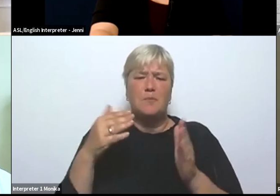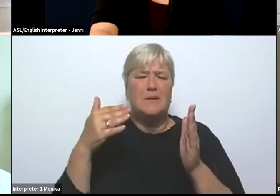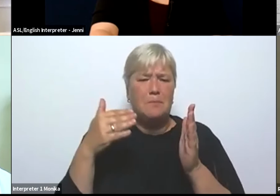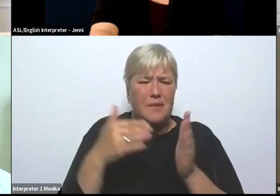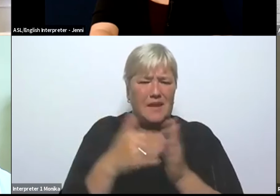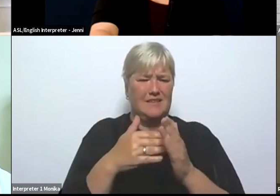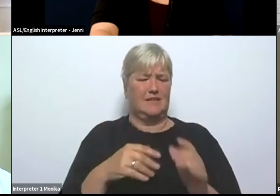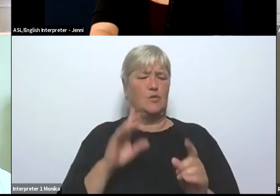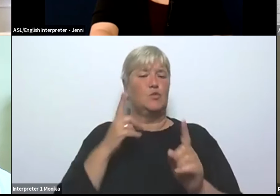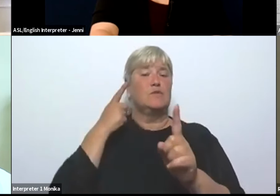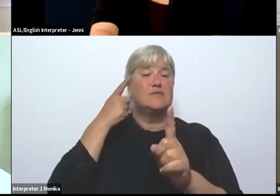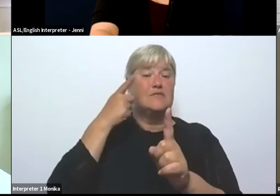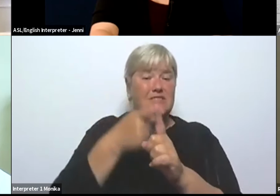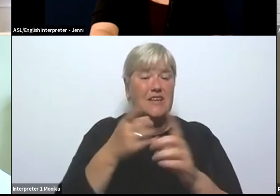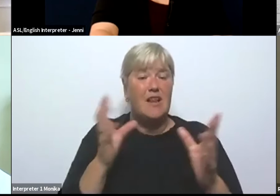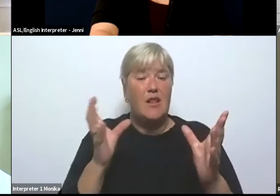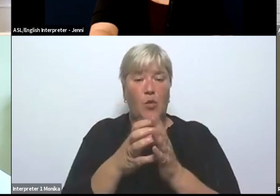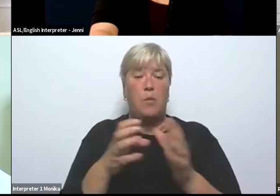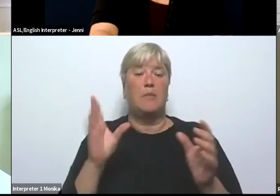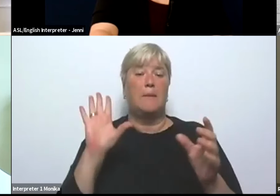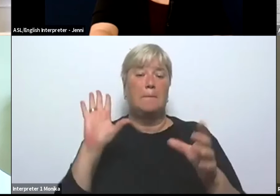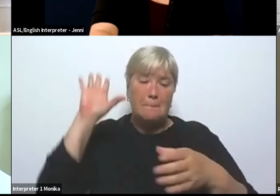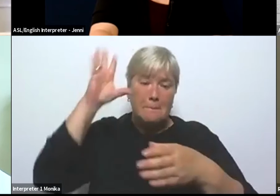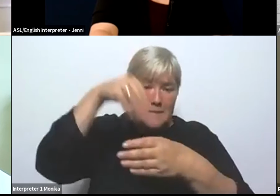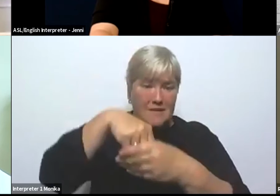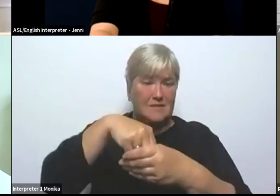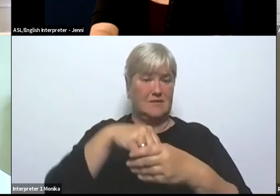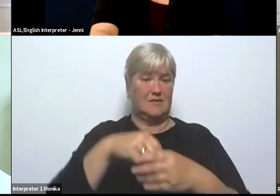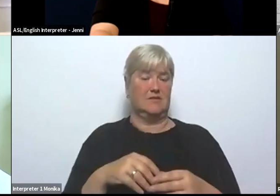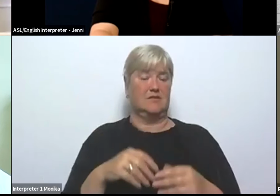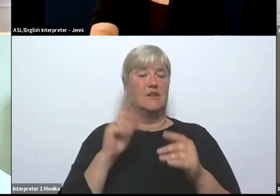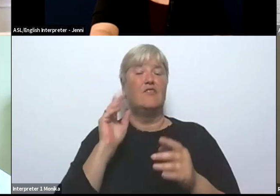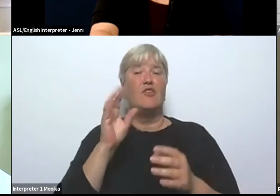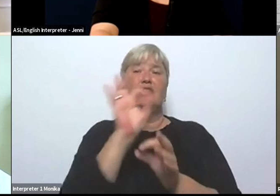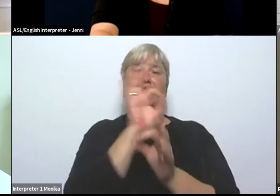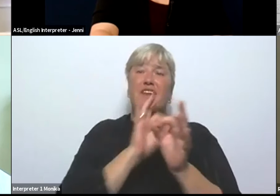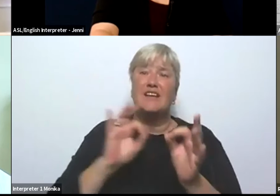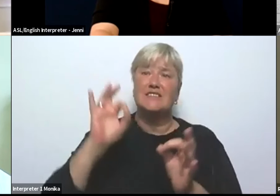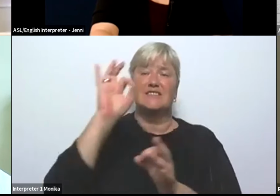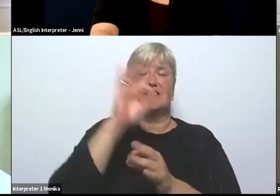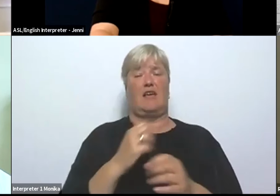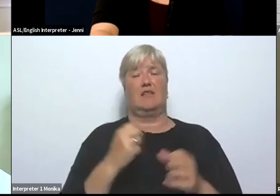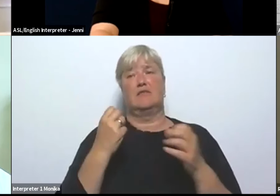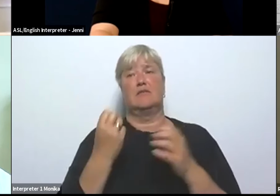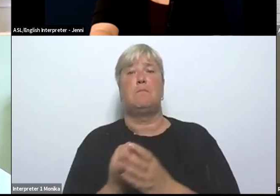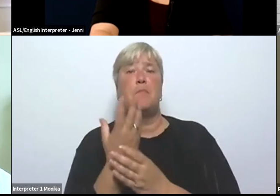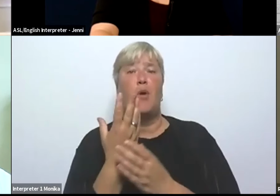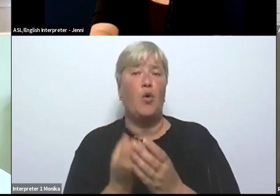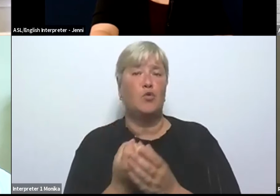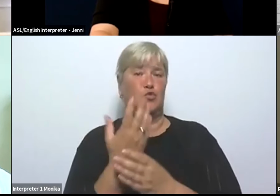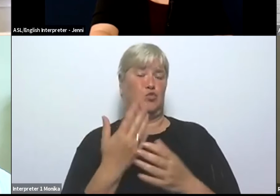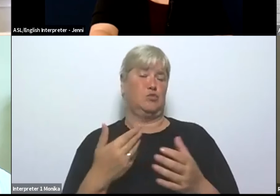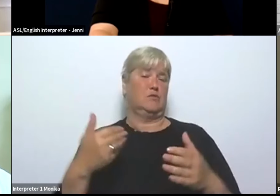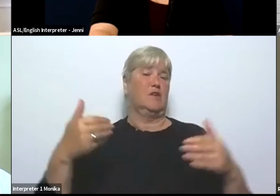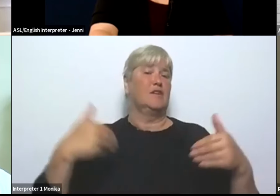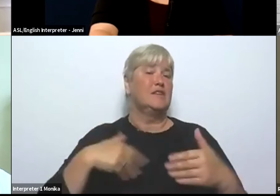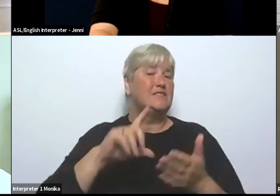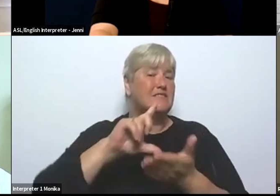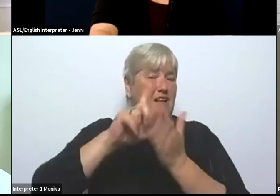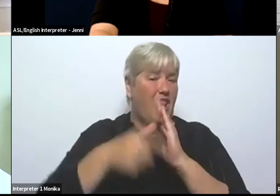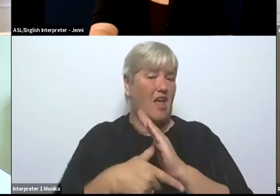wir die Zielgruppe ein in das Design von Produkten, von Services, von Dienstleistungen, von all diesen